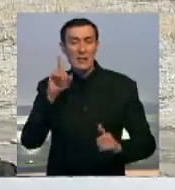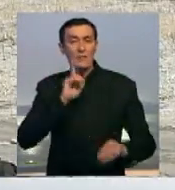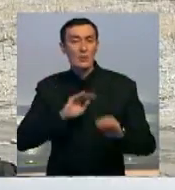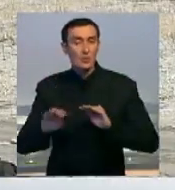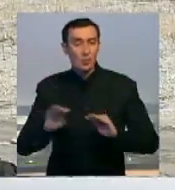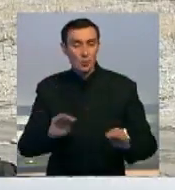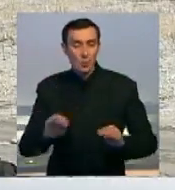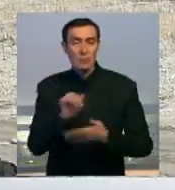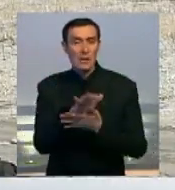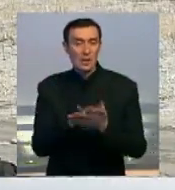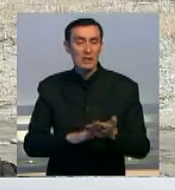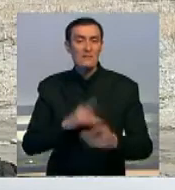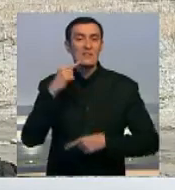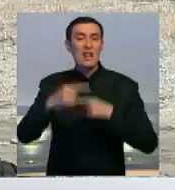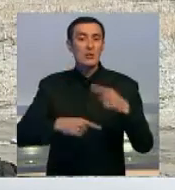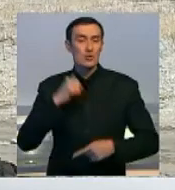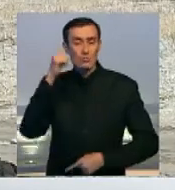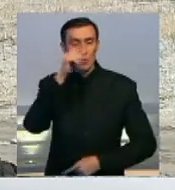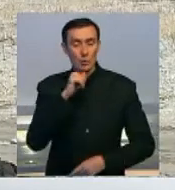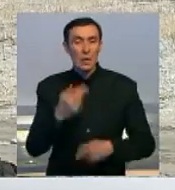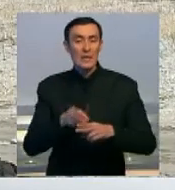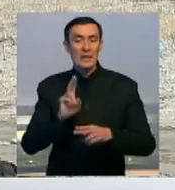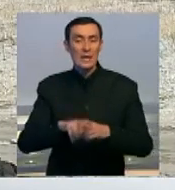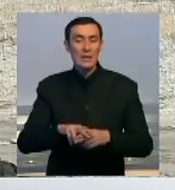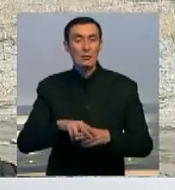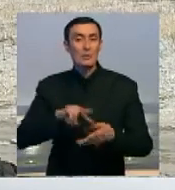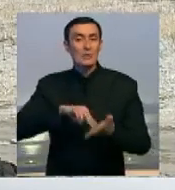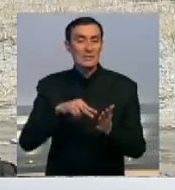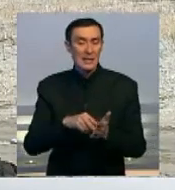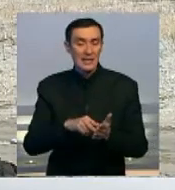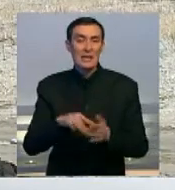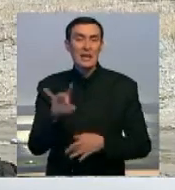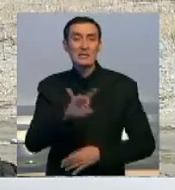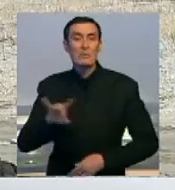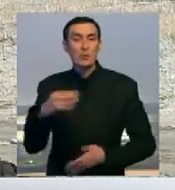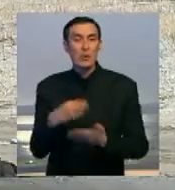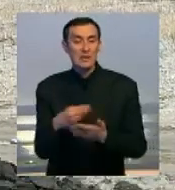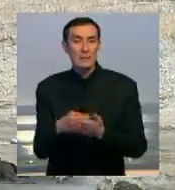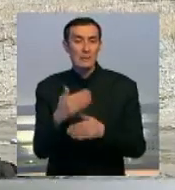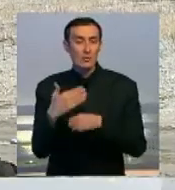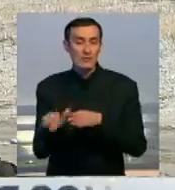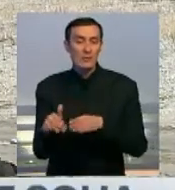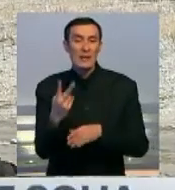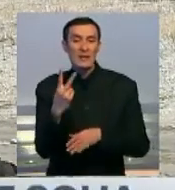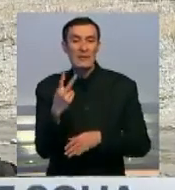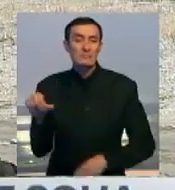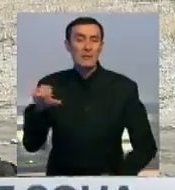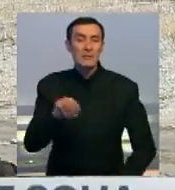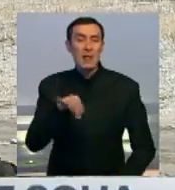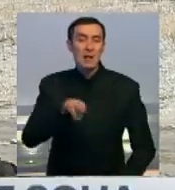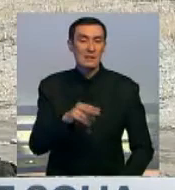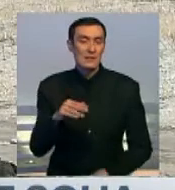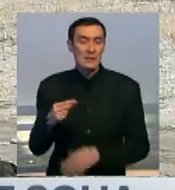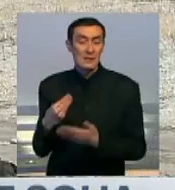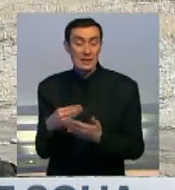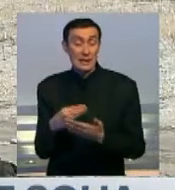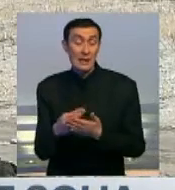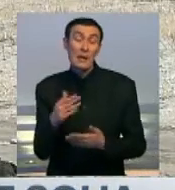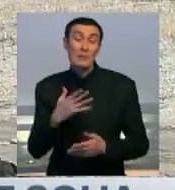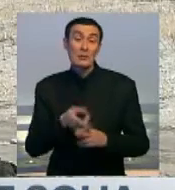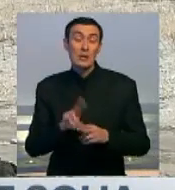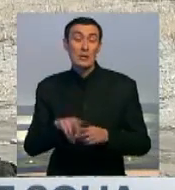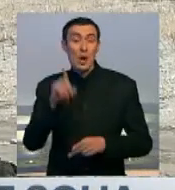индустриальной зоне продолжат и в следующем году. На эти цели из республиканского бюджета направят более 2,5 миллиардов тенге.